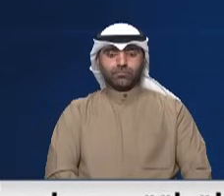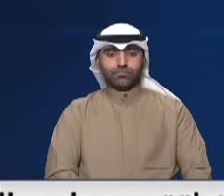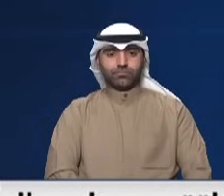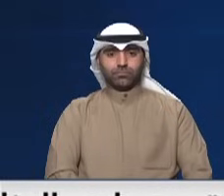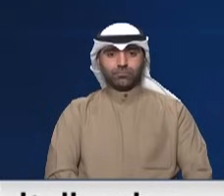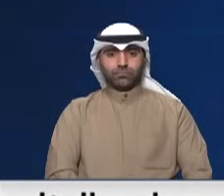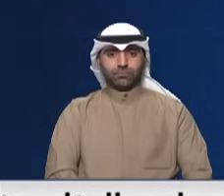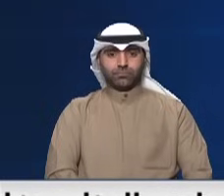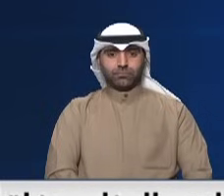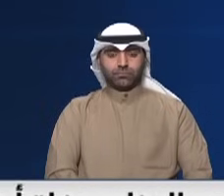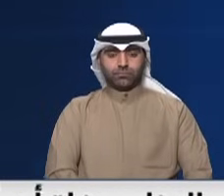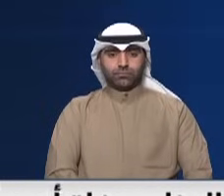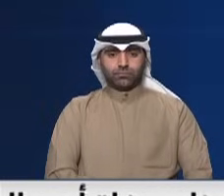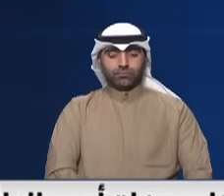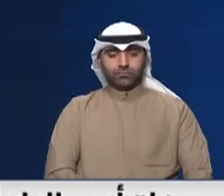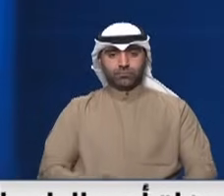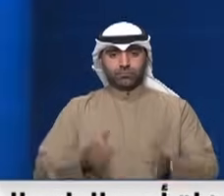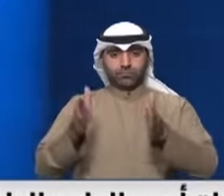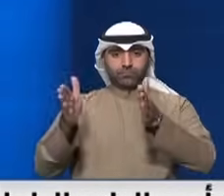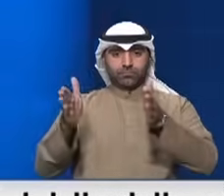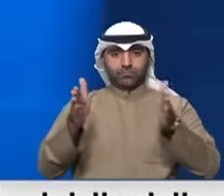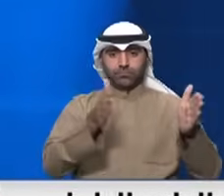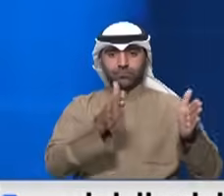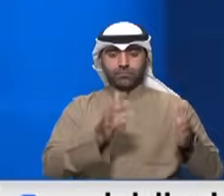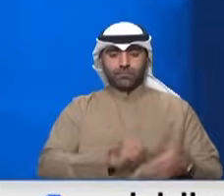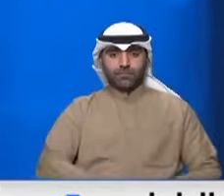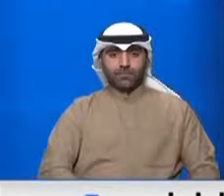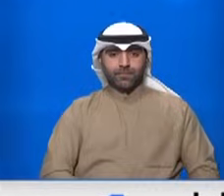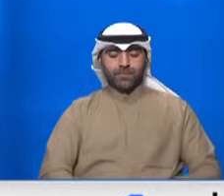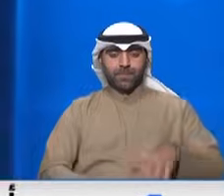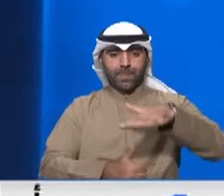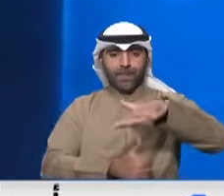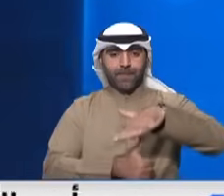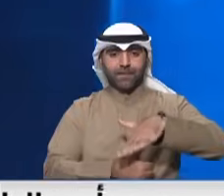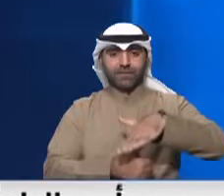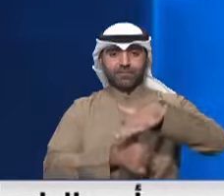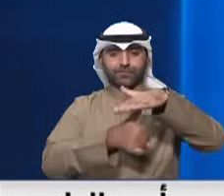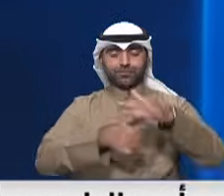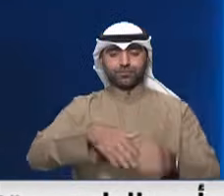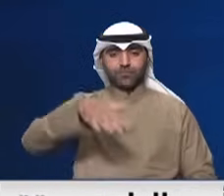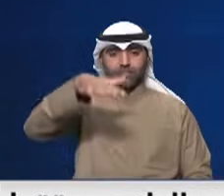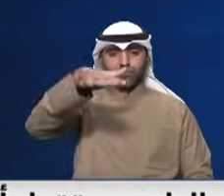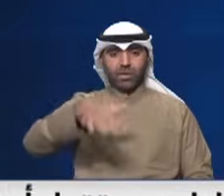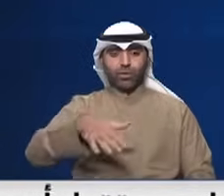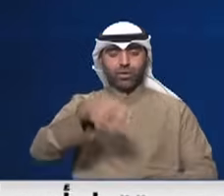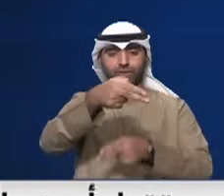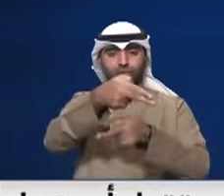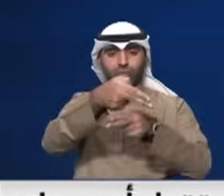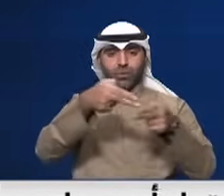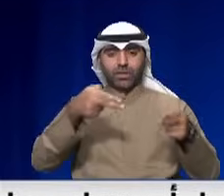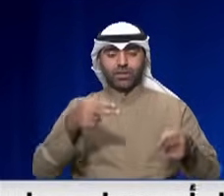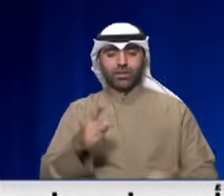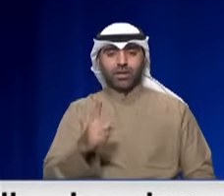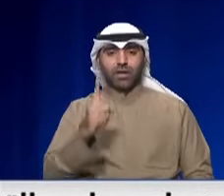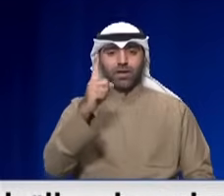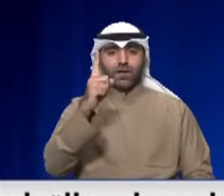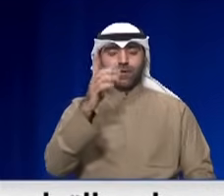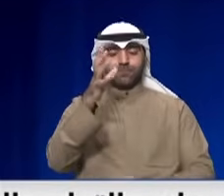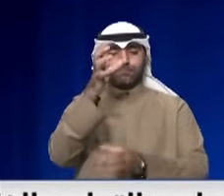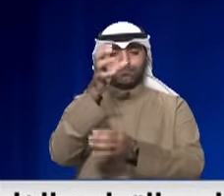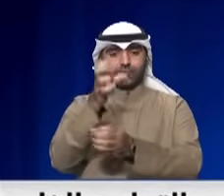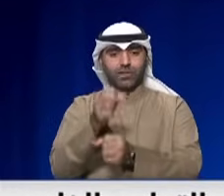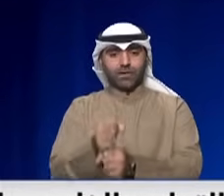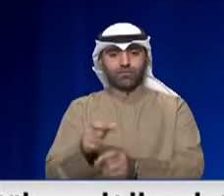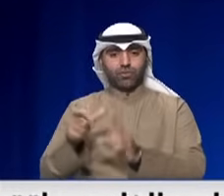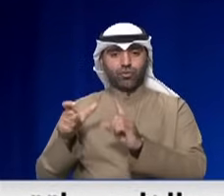العافيه بعث حضره صاحب السمو امير البلاد الشيخ مشعل الاحمد الجابر الصباح حفظه الله ورعاه ببرق